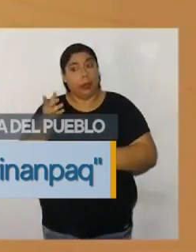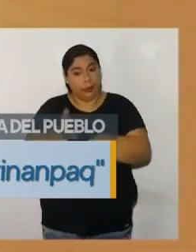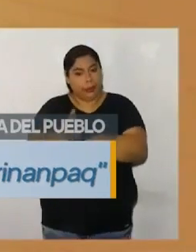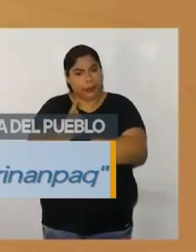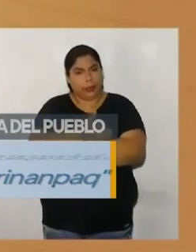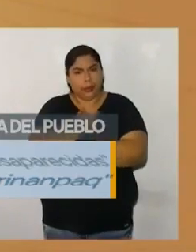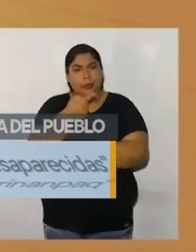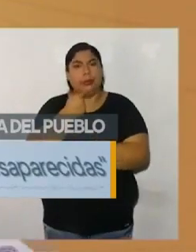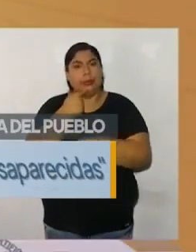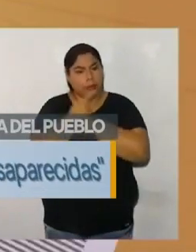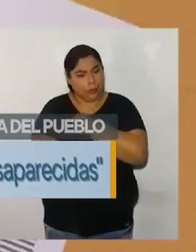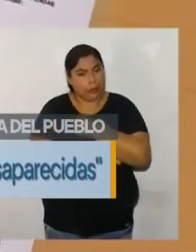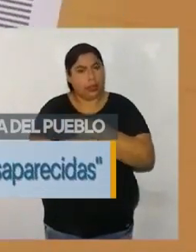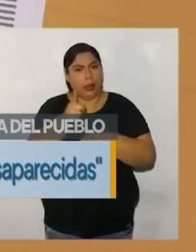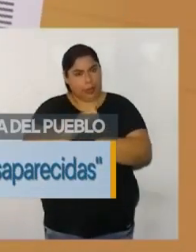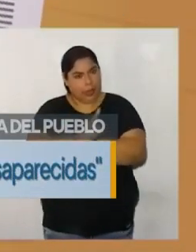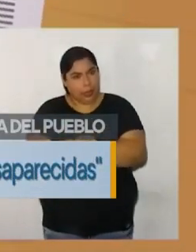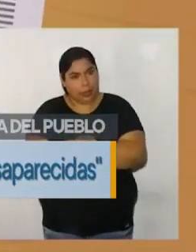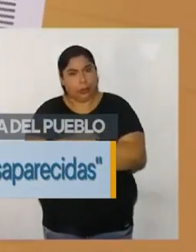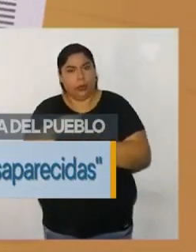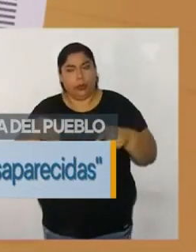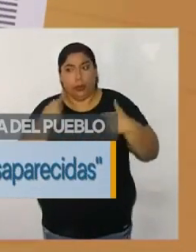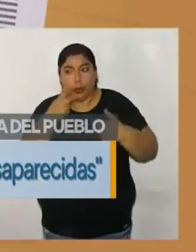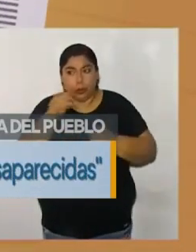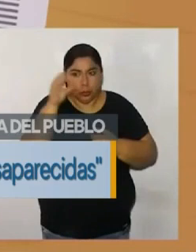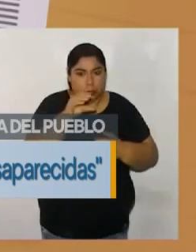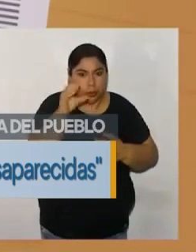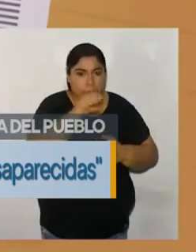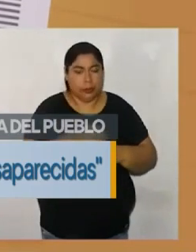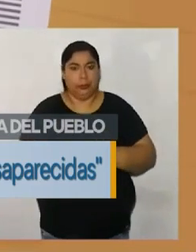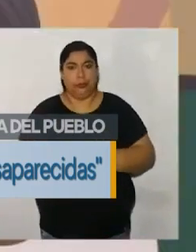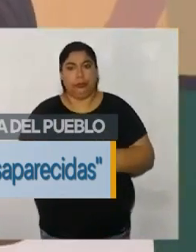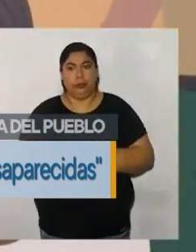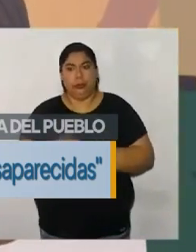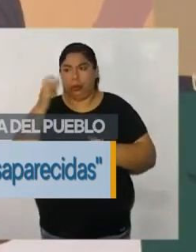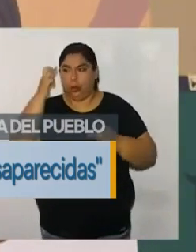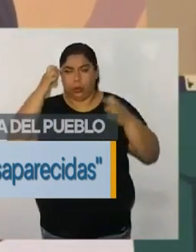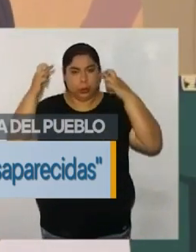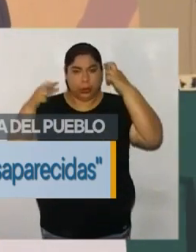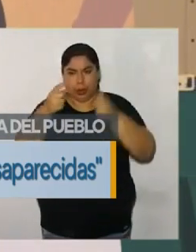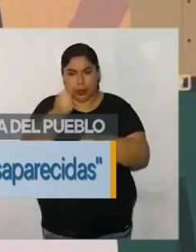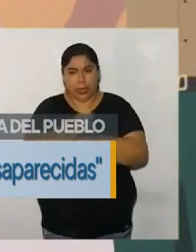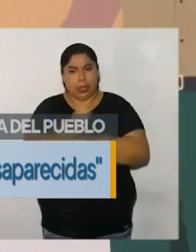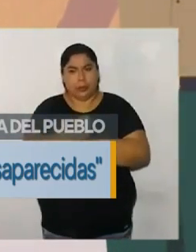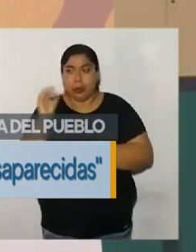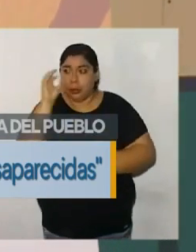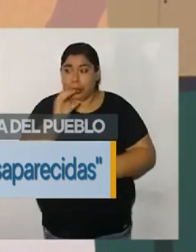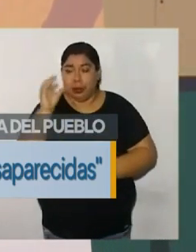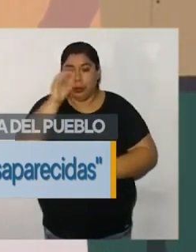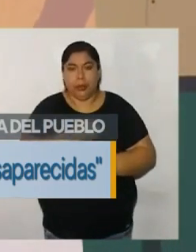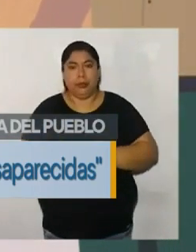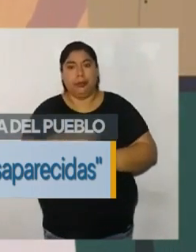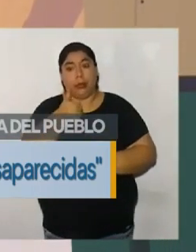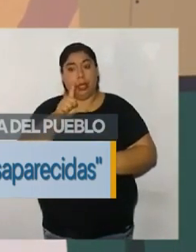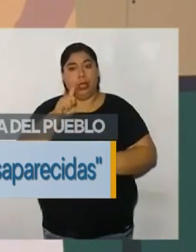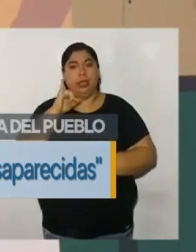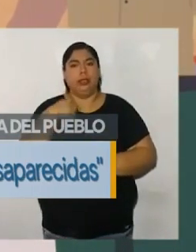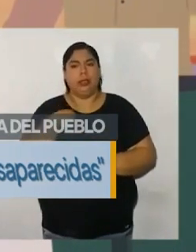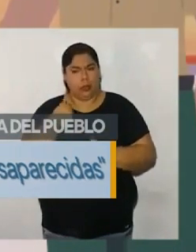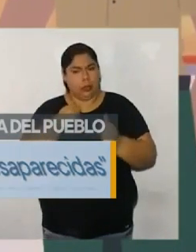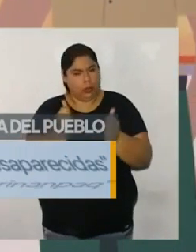Chay sasachakuykonata jatipanankopa. Wakintaka manataxi maskankutakchu. Wakinkuja jinayataxi